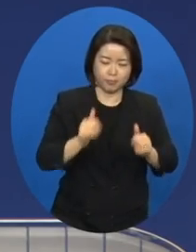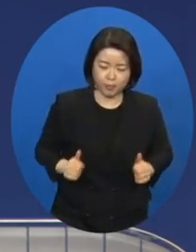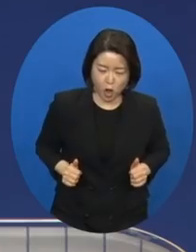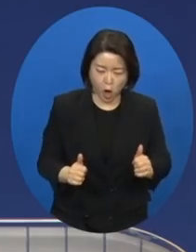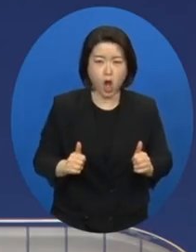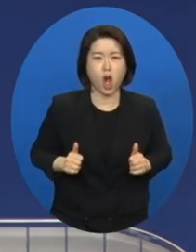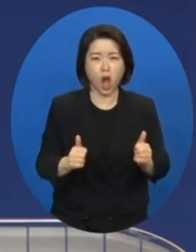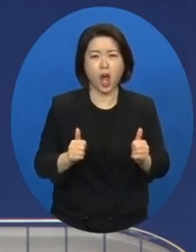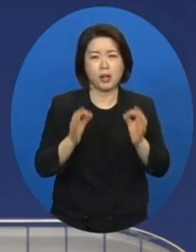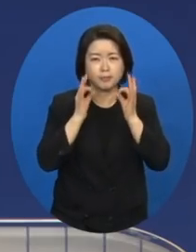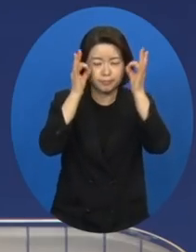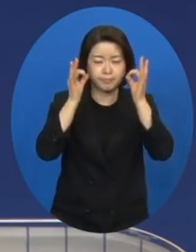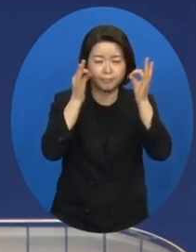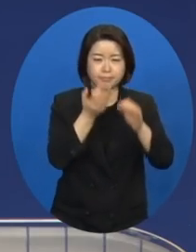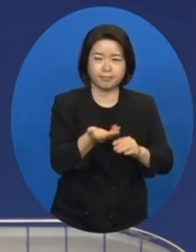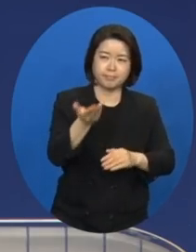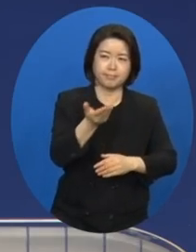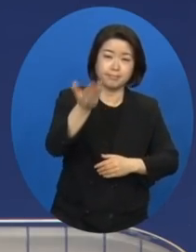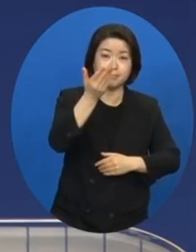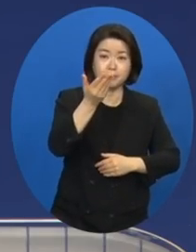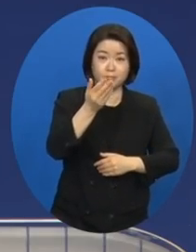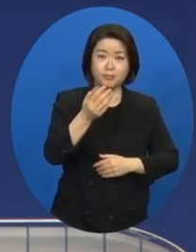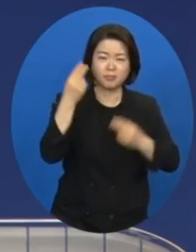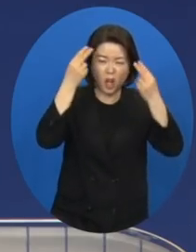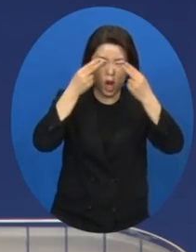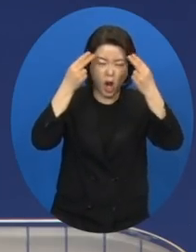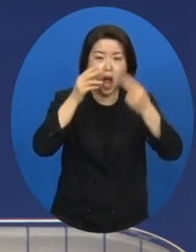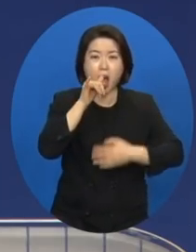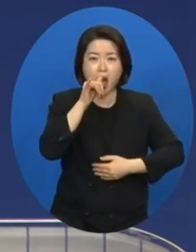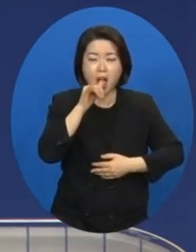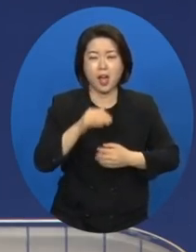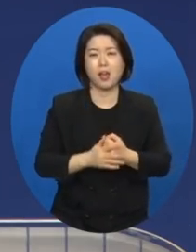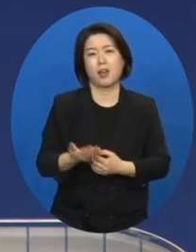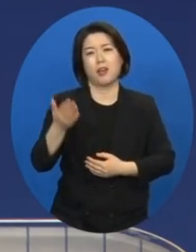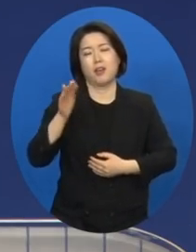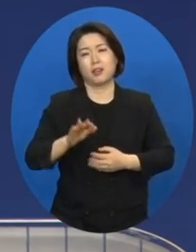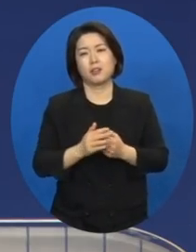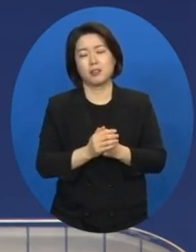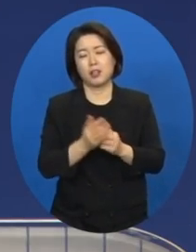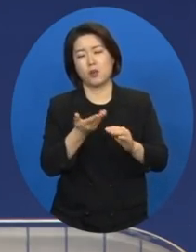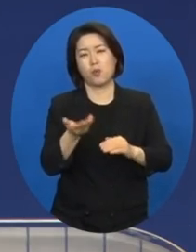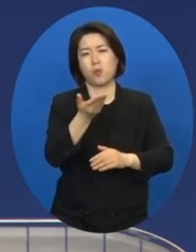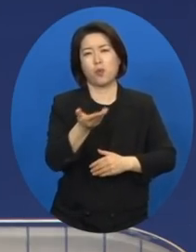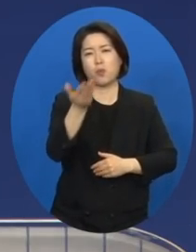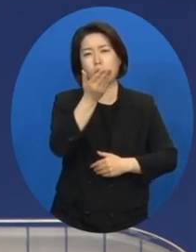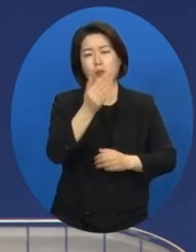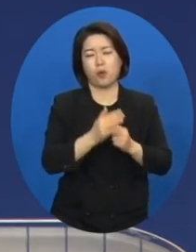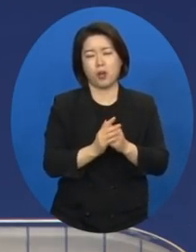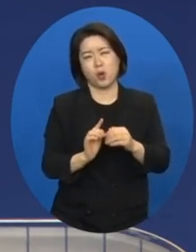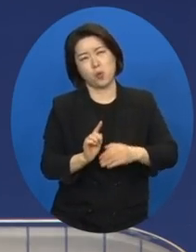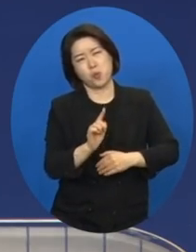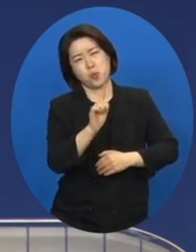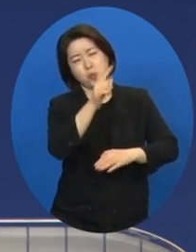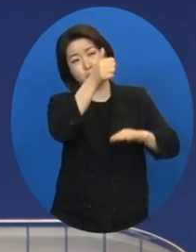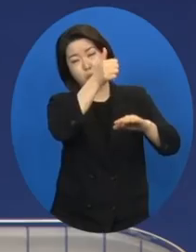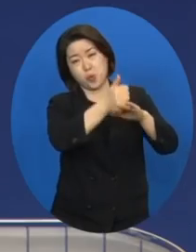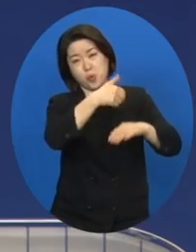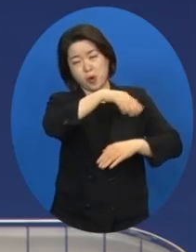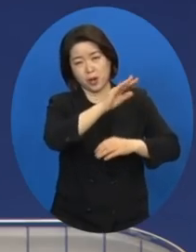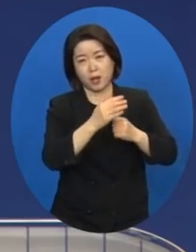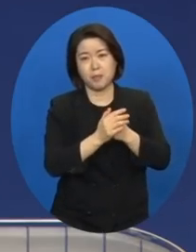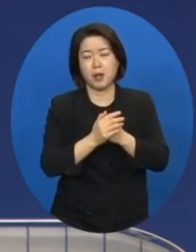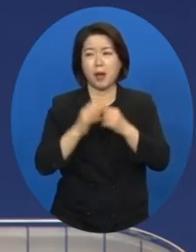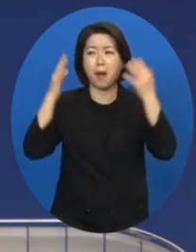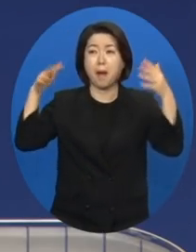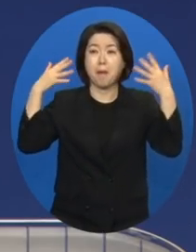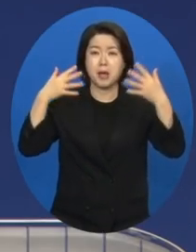해서 올라가기 시작합니다. 근데 여러분, 올라가면 올라갈수록, 높은 고지에 가면 갈수록 바람이 더